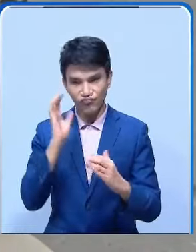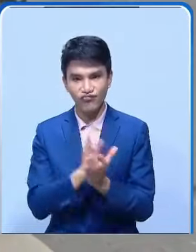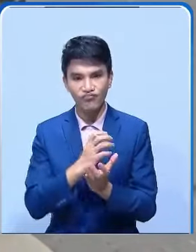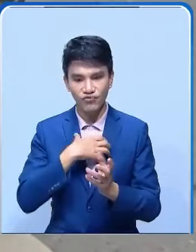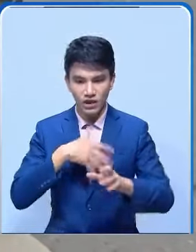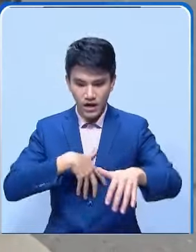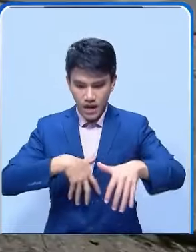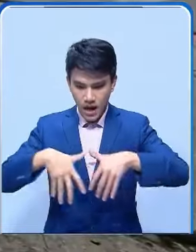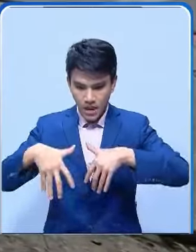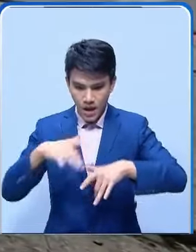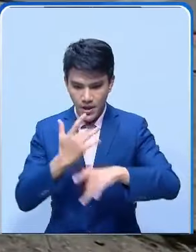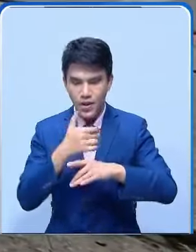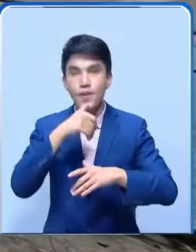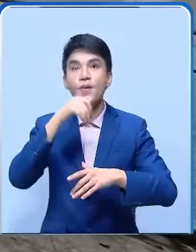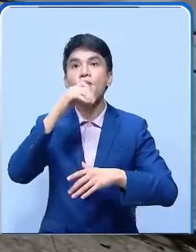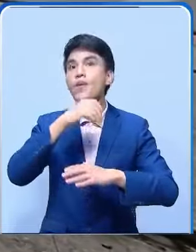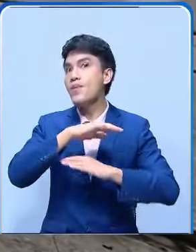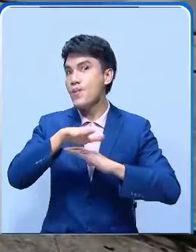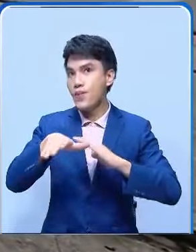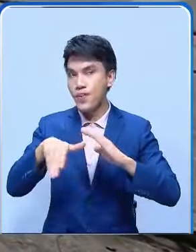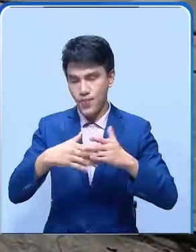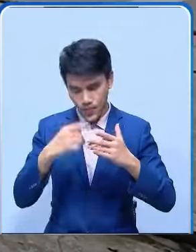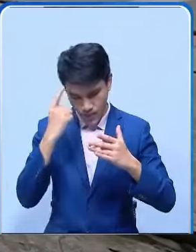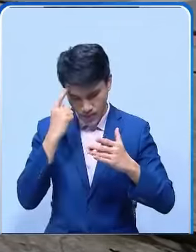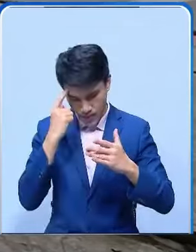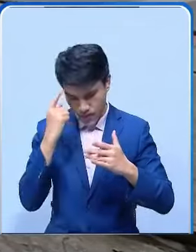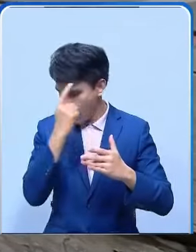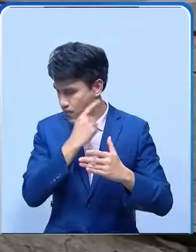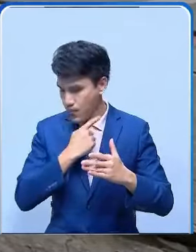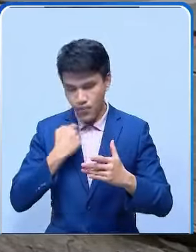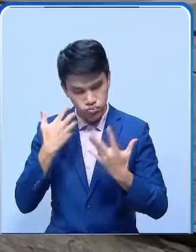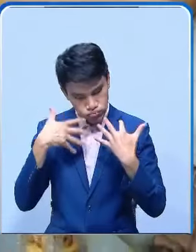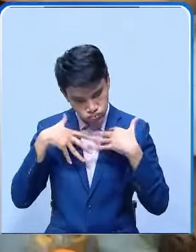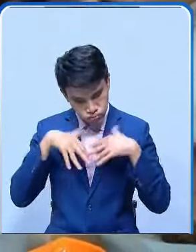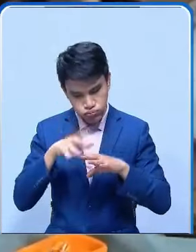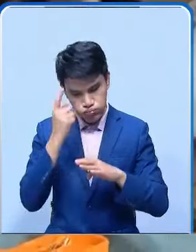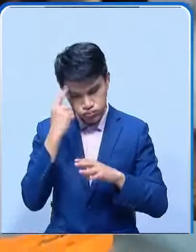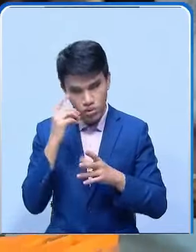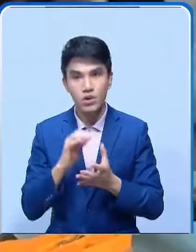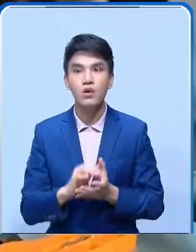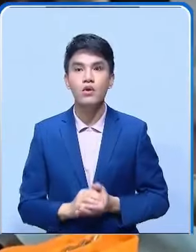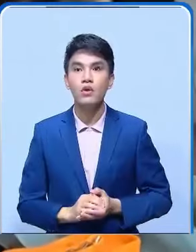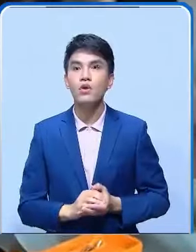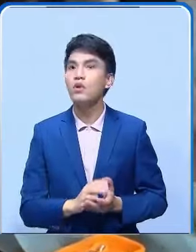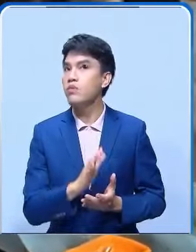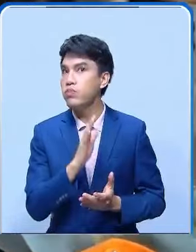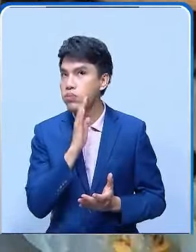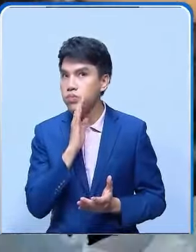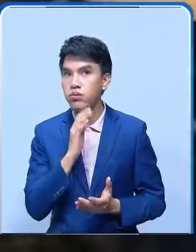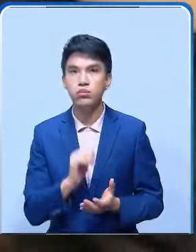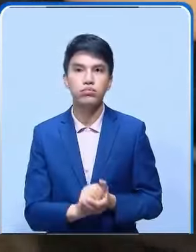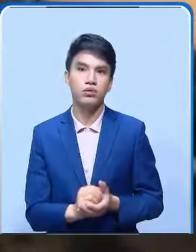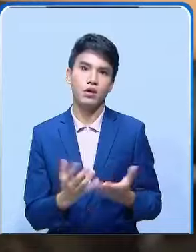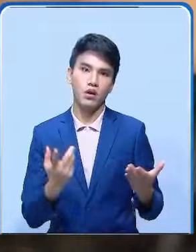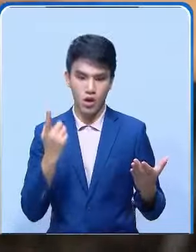ร่วมวงดื่มสุราาดองเถื่อนคือทราบอยู่แล้วล่ะใครไปร่วมวงไหนอ่ะถูกมั้ยเพราะถ้าทยอยส่งกันไปแล้วก็ต้อง